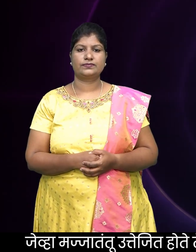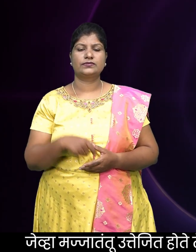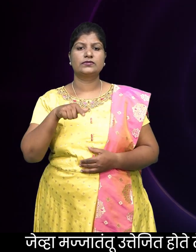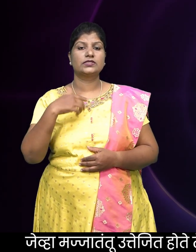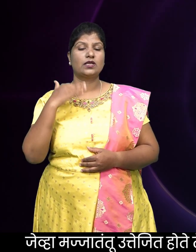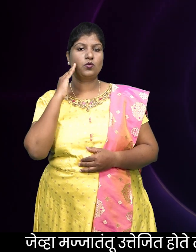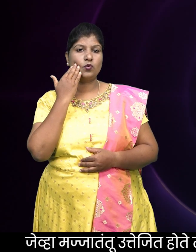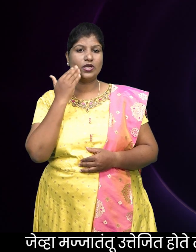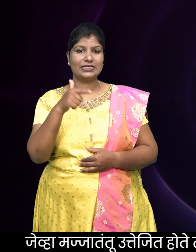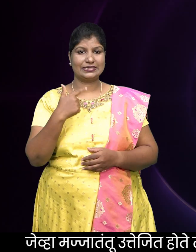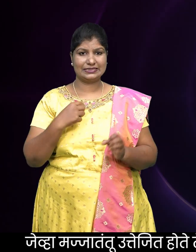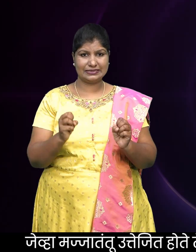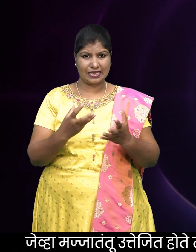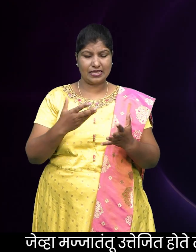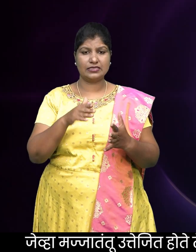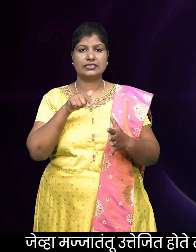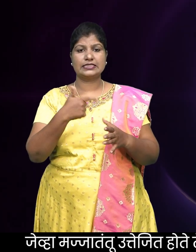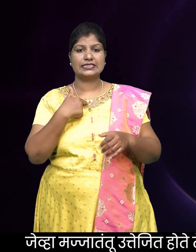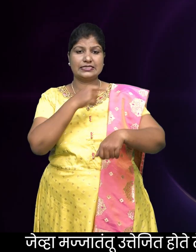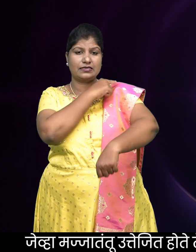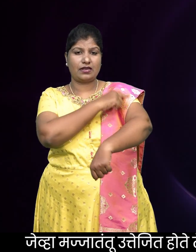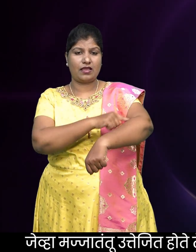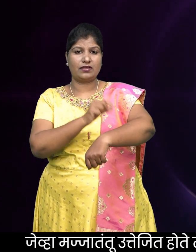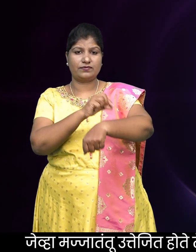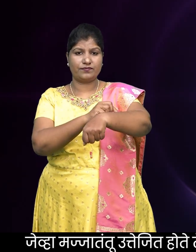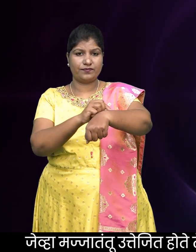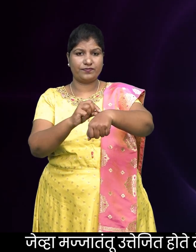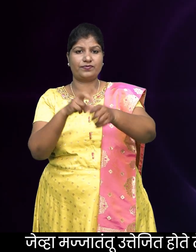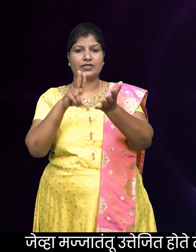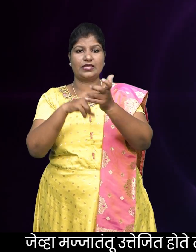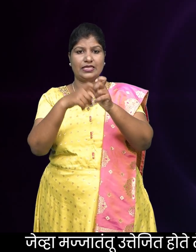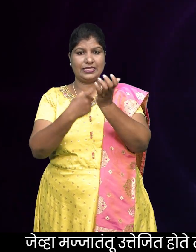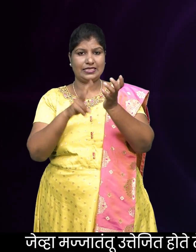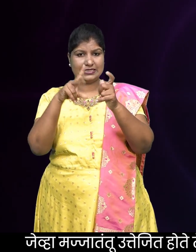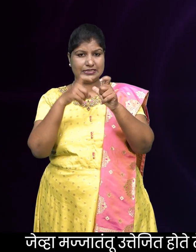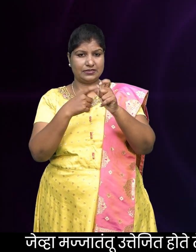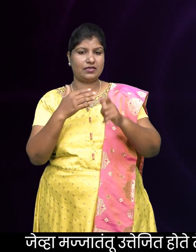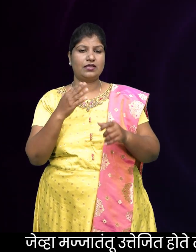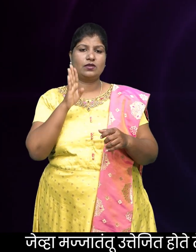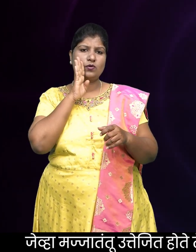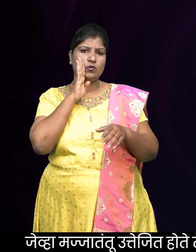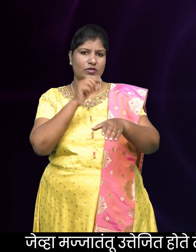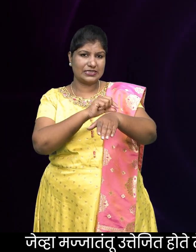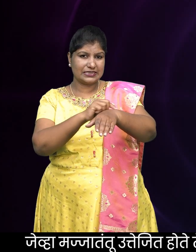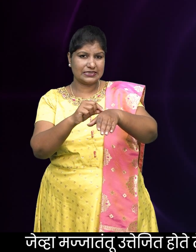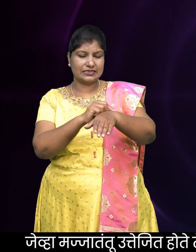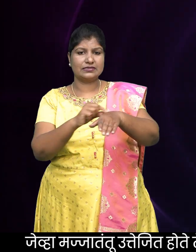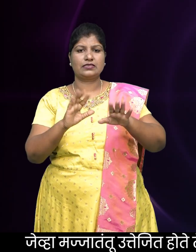जेव्हा मज्जातंतू उत्तेजित होतो तेव्हा स्नायू लहान आणि जाड होतात आणि अशा प्रकारे